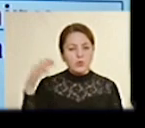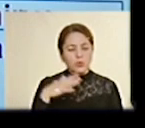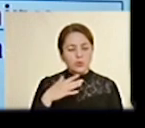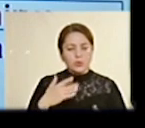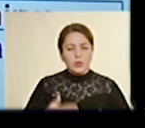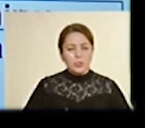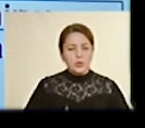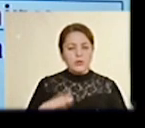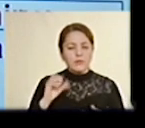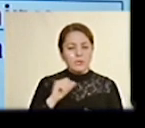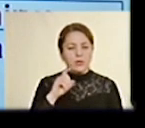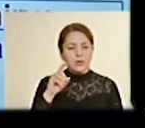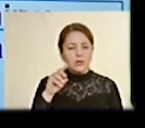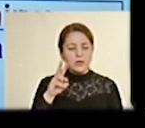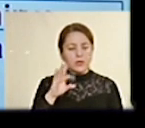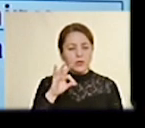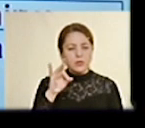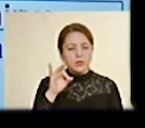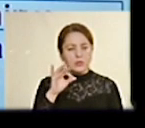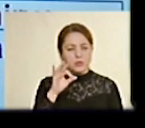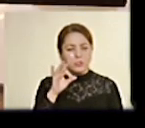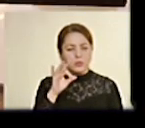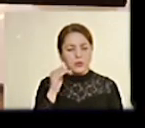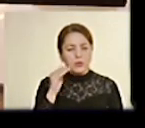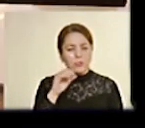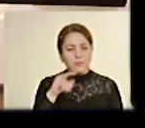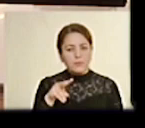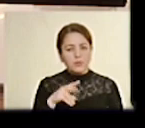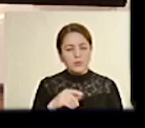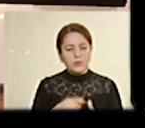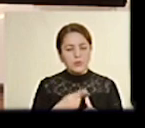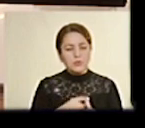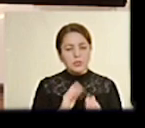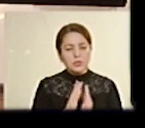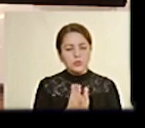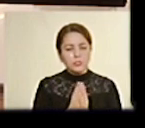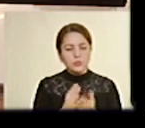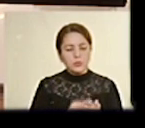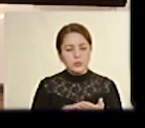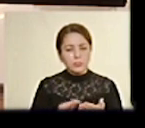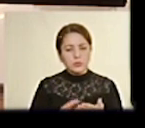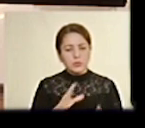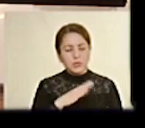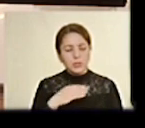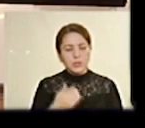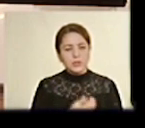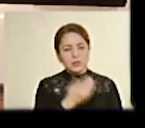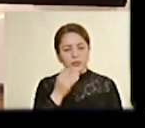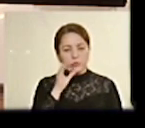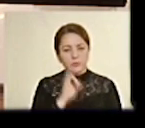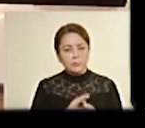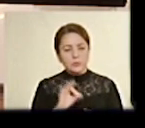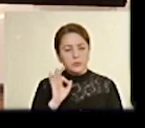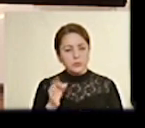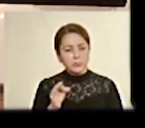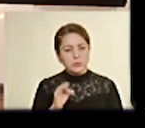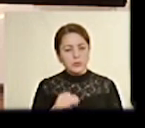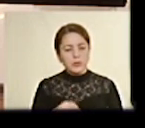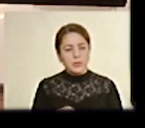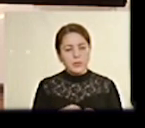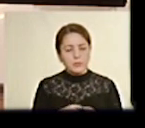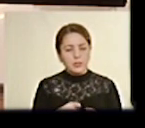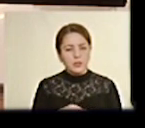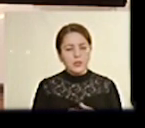nomli kitob muallifidir. Sizning ham javobingiz xuddi shundaymi? Barakalla. Unda siz